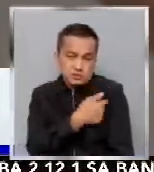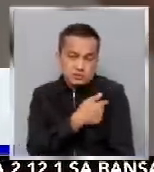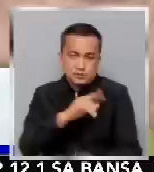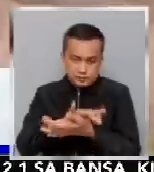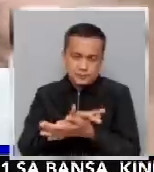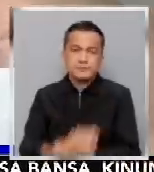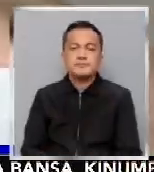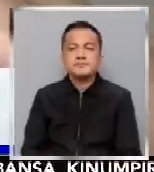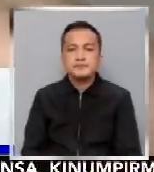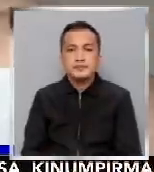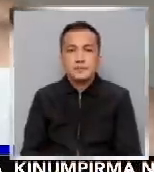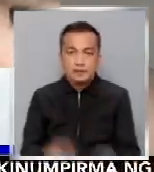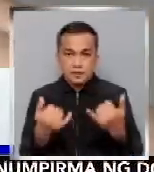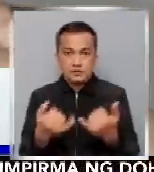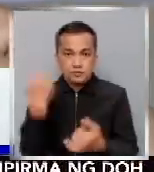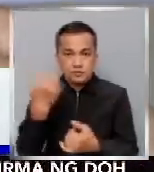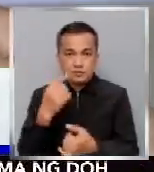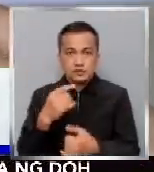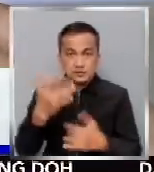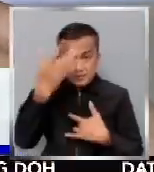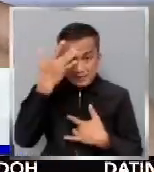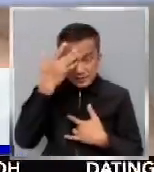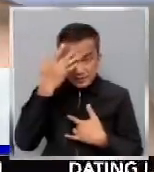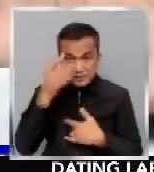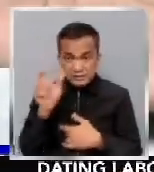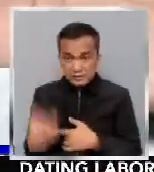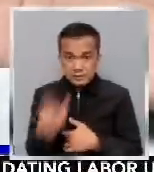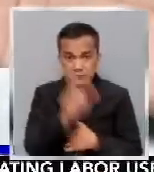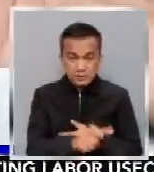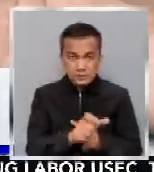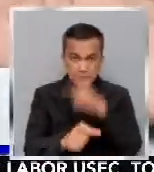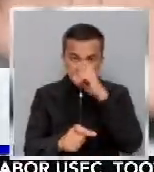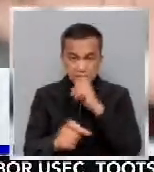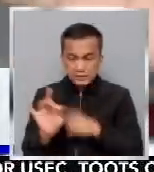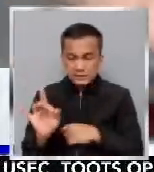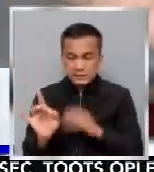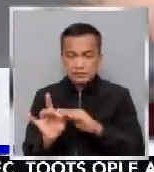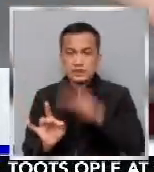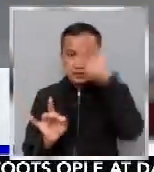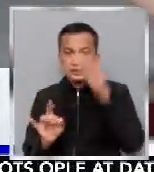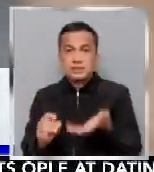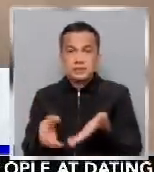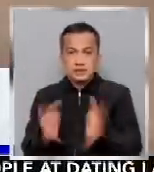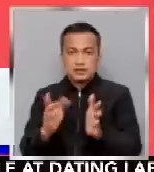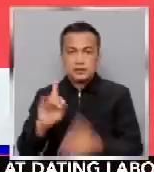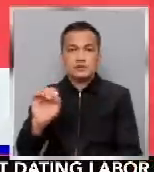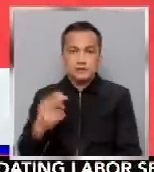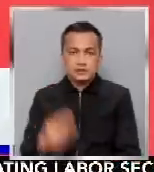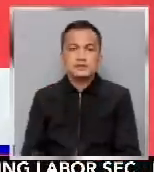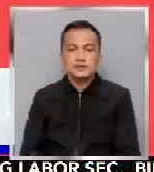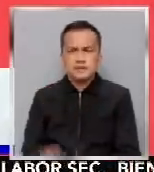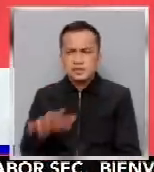vaccine. Sa ngayon, tanging mga immunocompromised na mga individual, edad 18 pataas ang pinapayagan ng DOH. sila yung